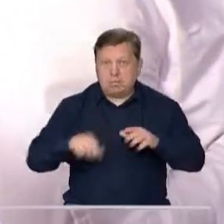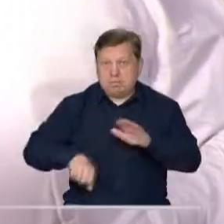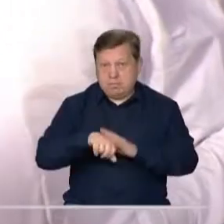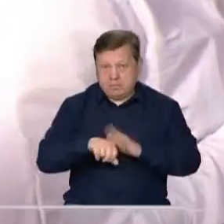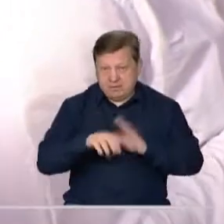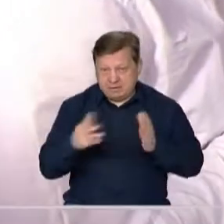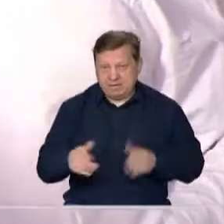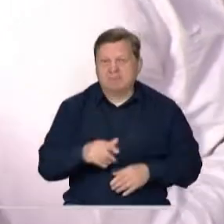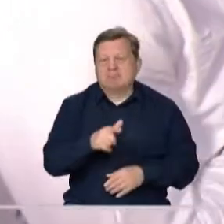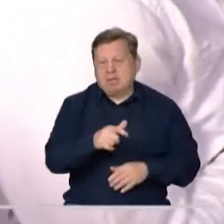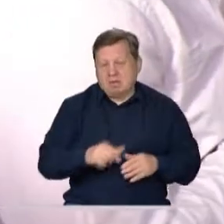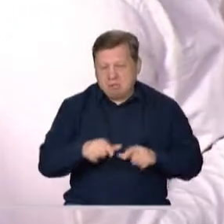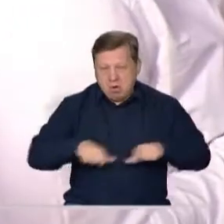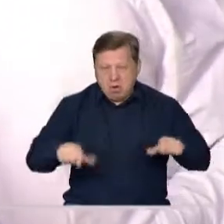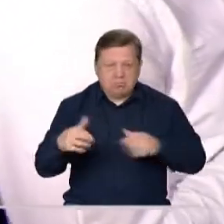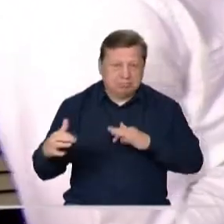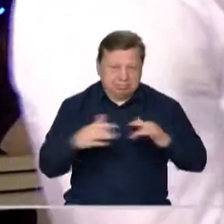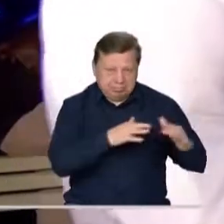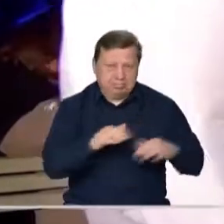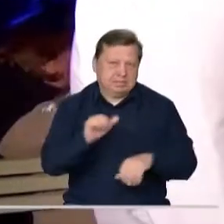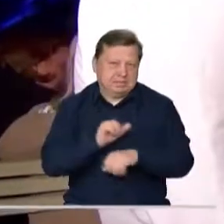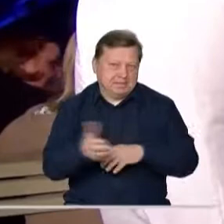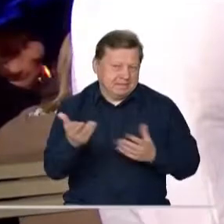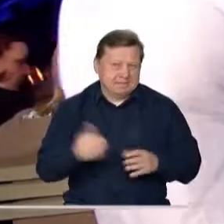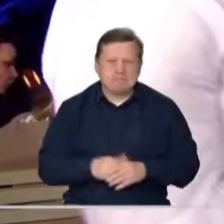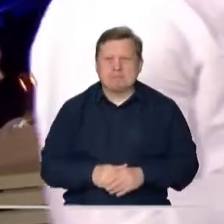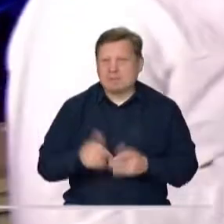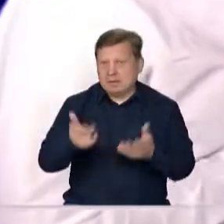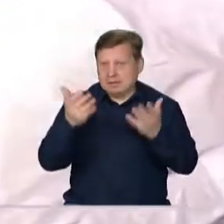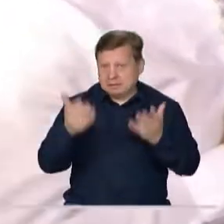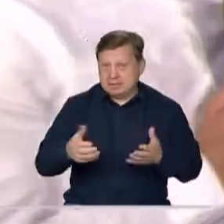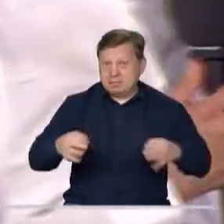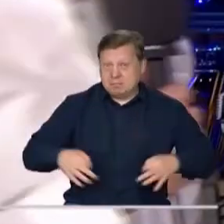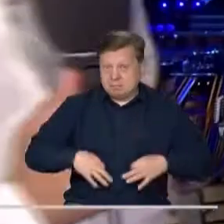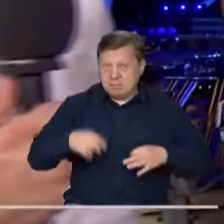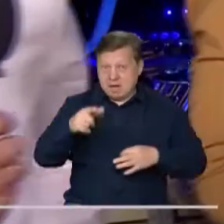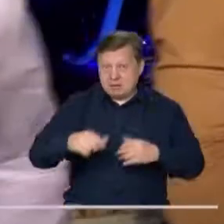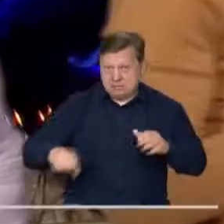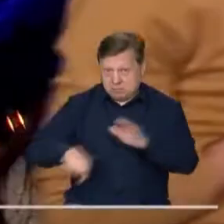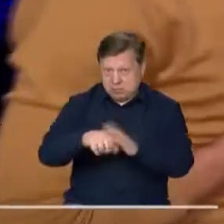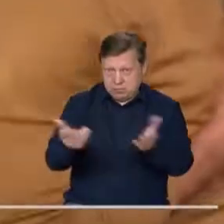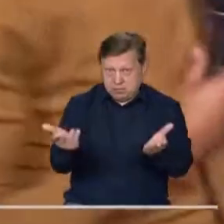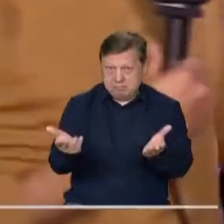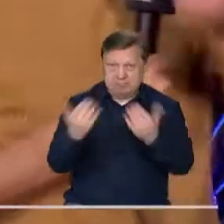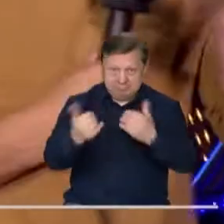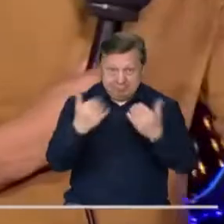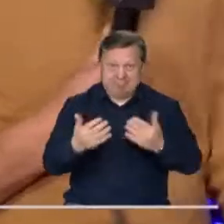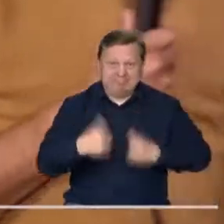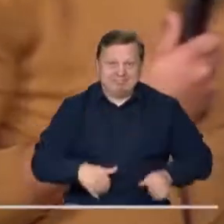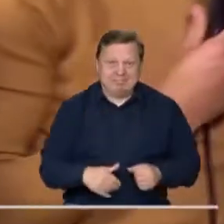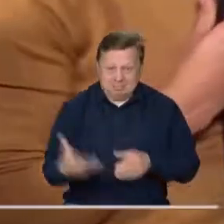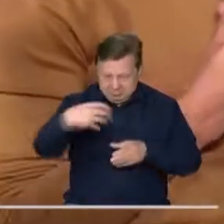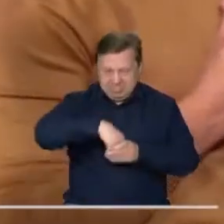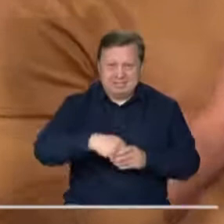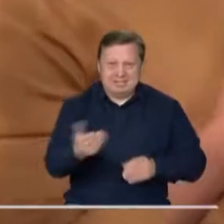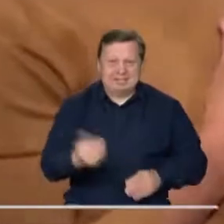spełniamy się i na boisku. Na różnych płaszczyznach. Tak. Możemy, jeśli chcecie Państwo z nami zagrać mecz, właśnie. Na Pectus Football Team, nas, chętnie